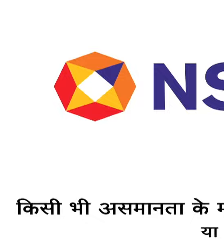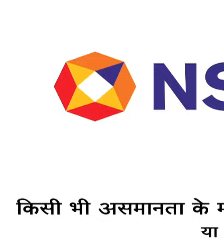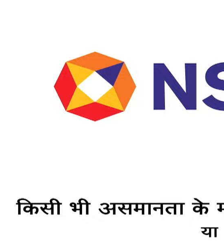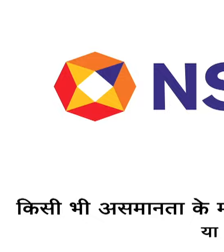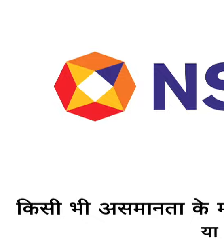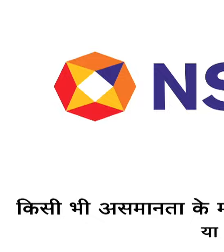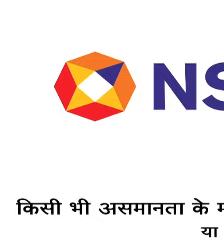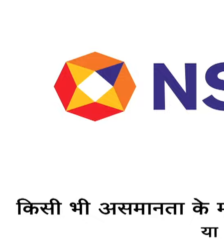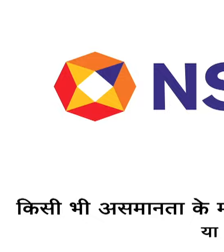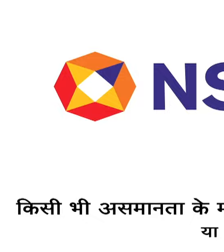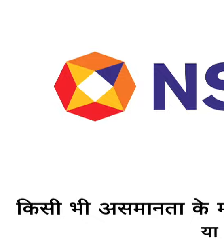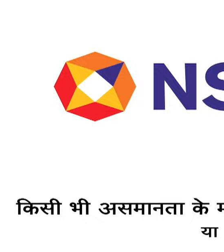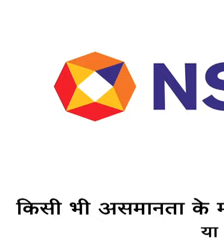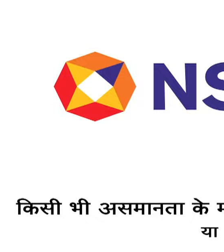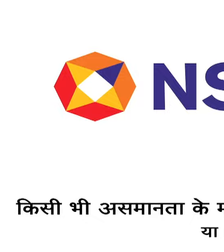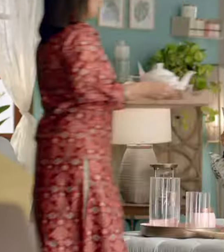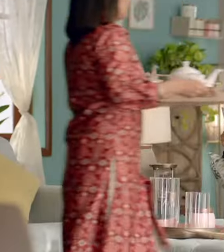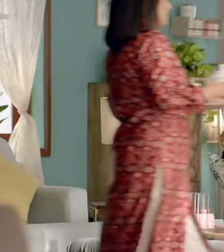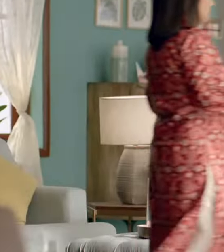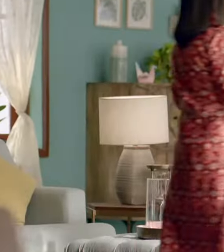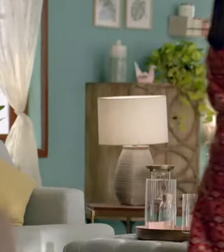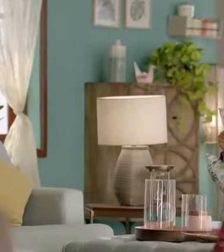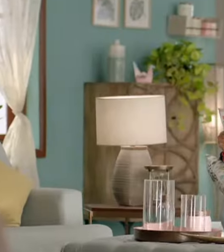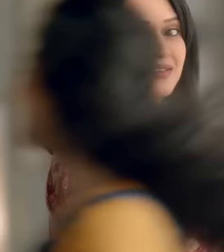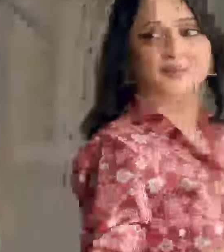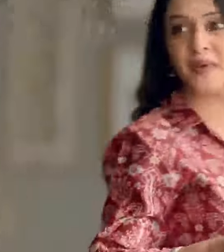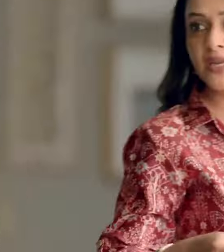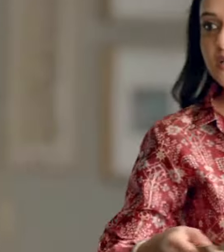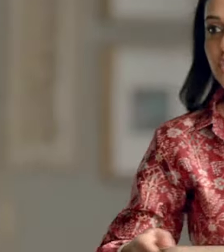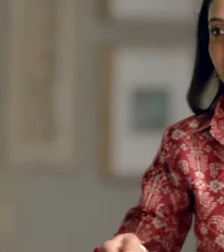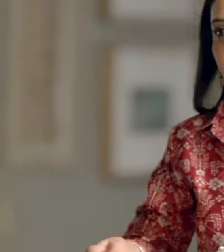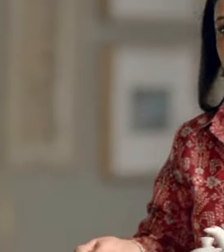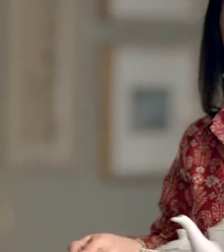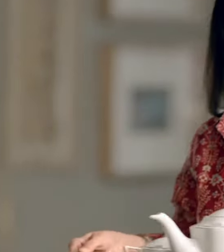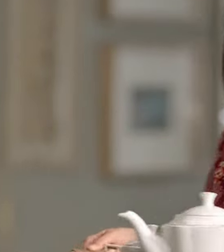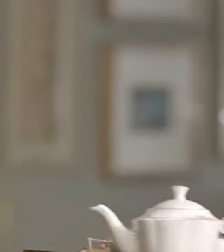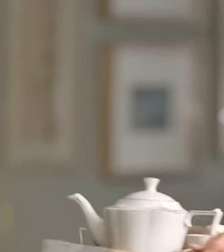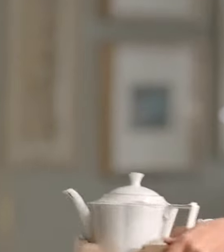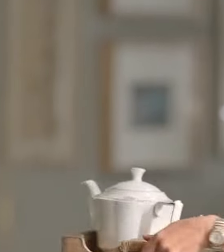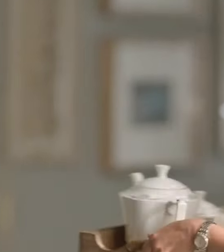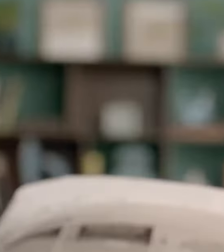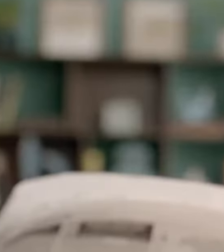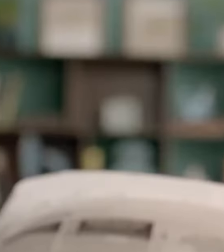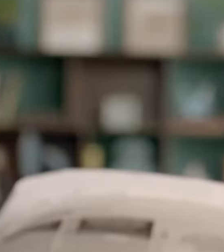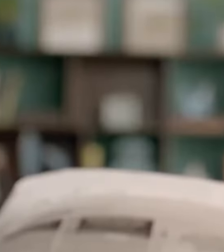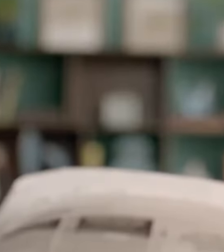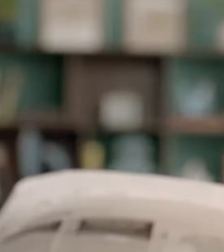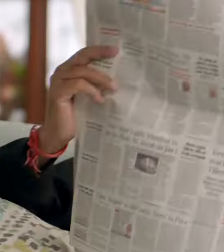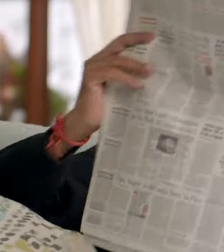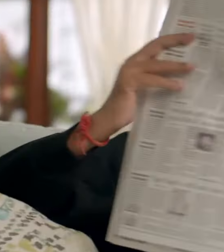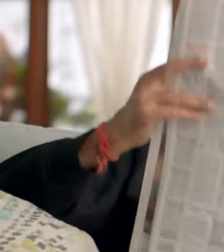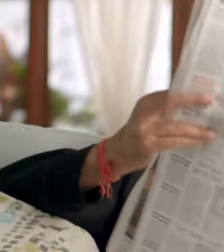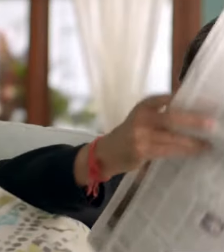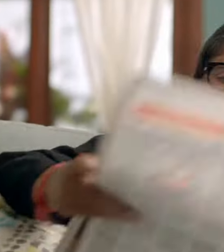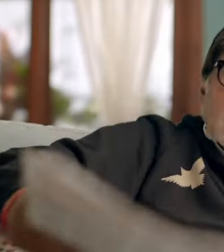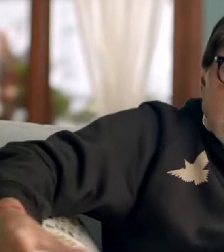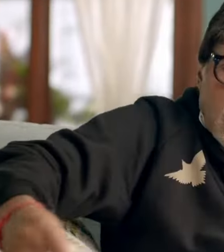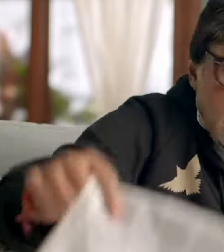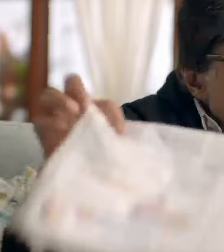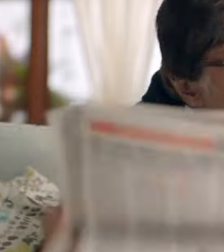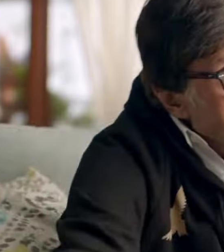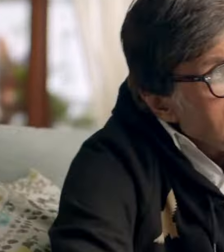कर, इन्वेस्ट कर। हाय मॉम, फिर से शॉपिंग? बाबूजी आपने इसे बिगाड़ के रखा। लिमिट में